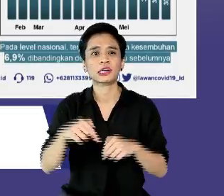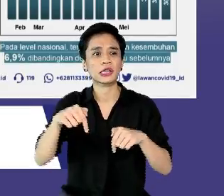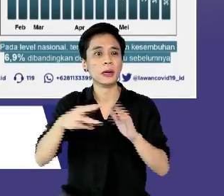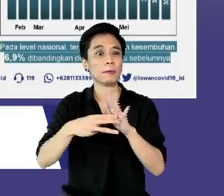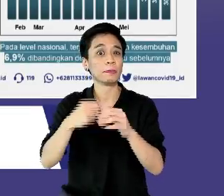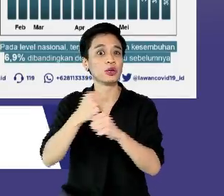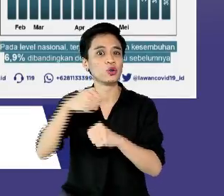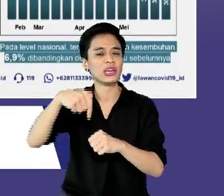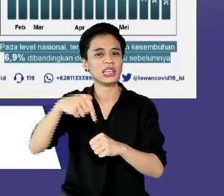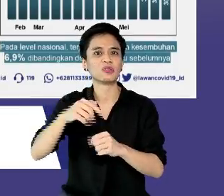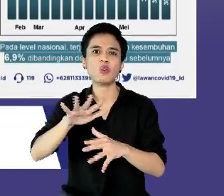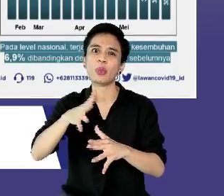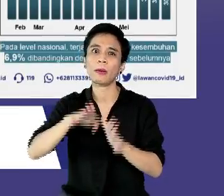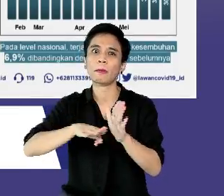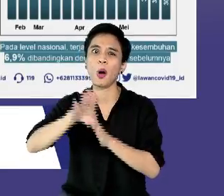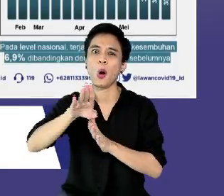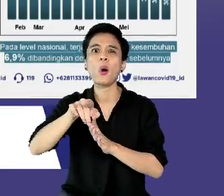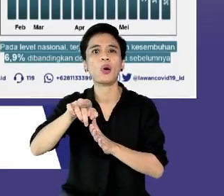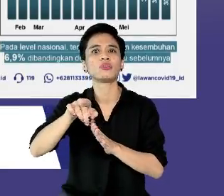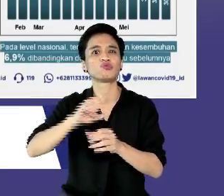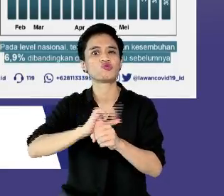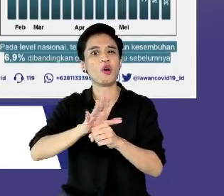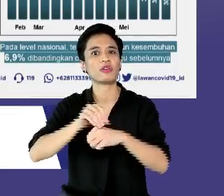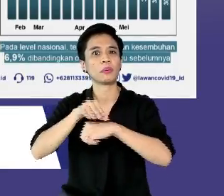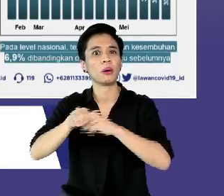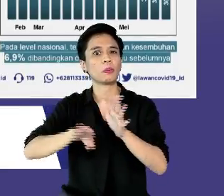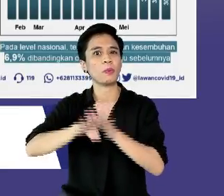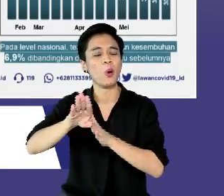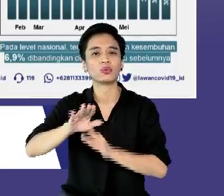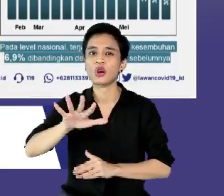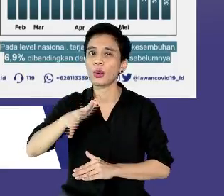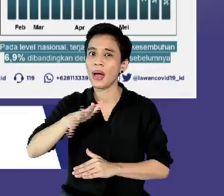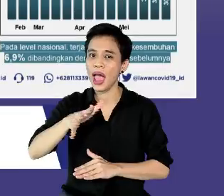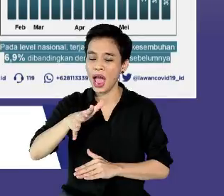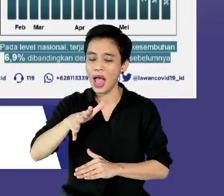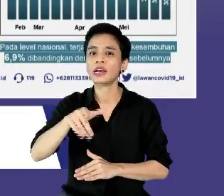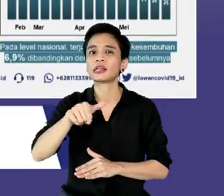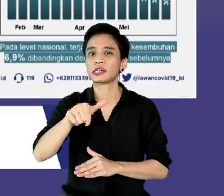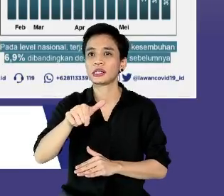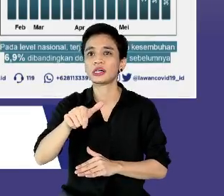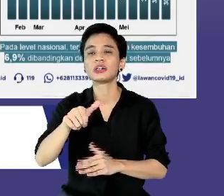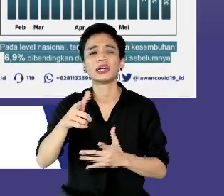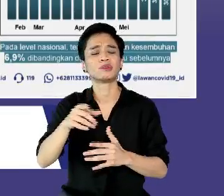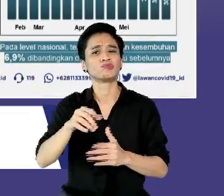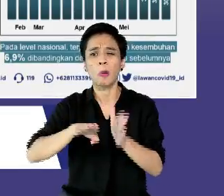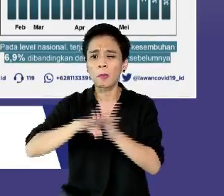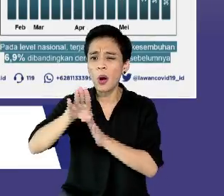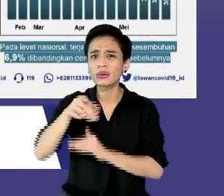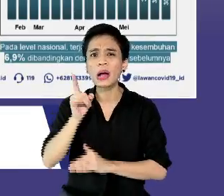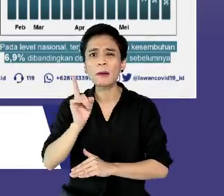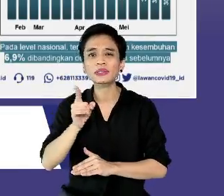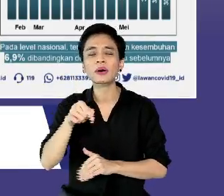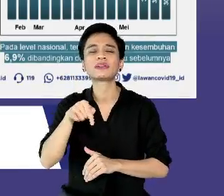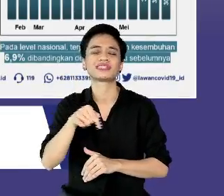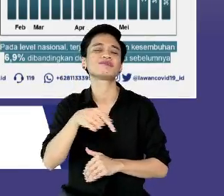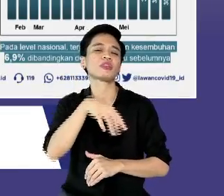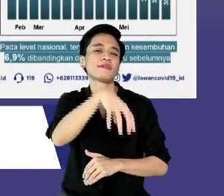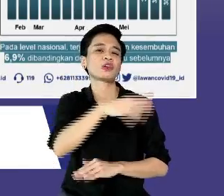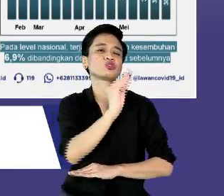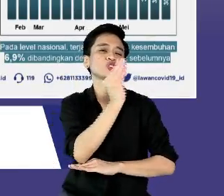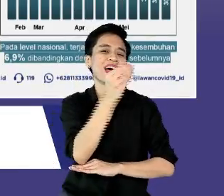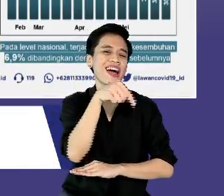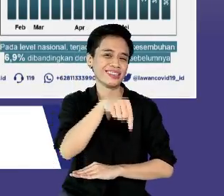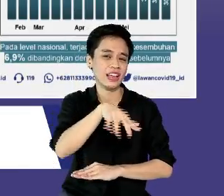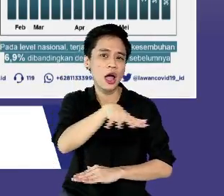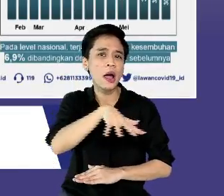merupakan peningkatan yang cukup signifikan. Ini peningkatan dengan kenaikan ini dikontribusikan oleh DKI Jakarta,